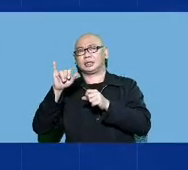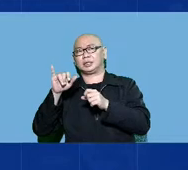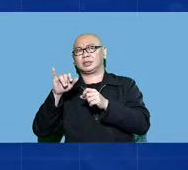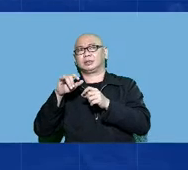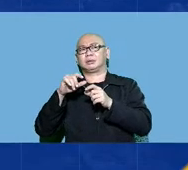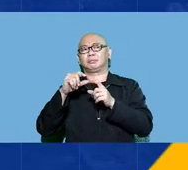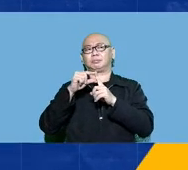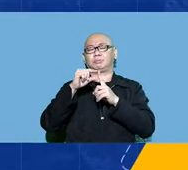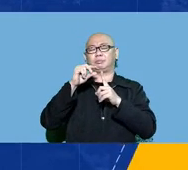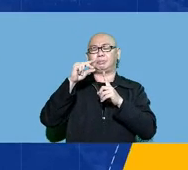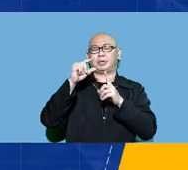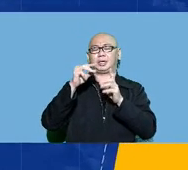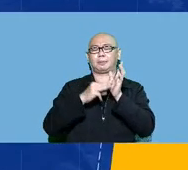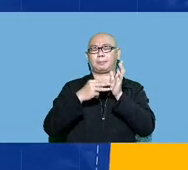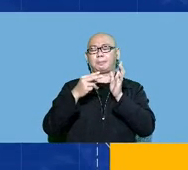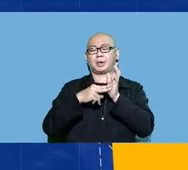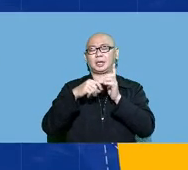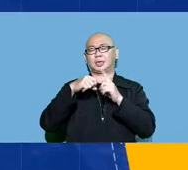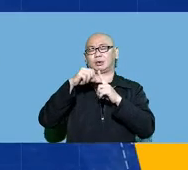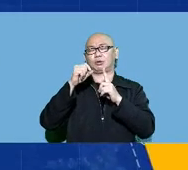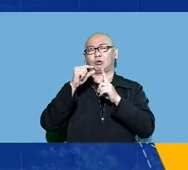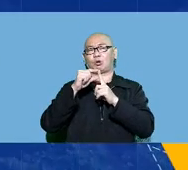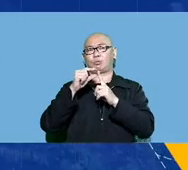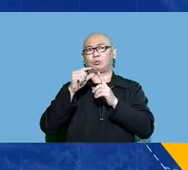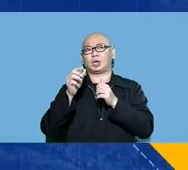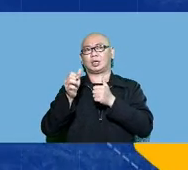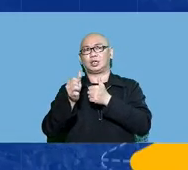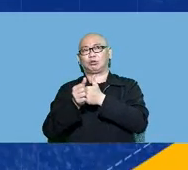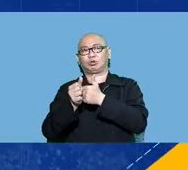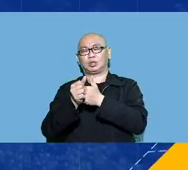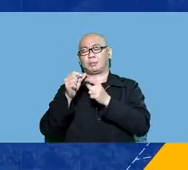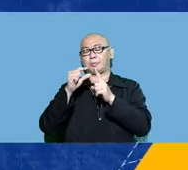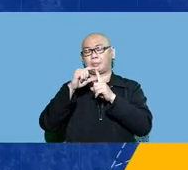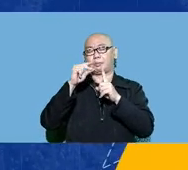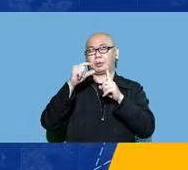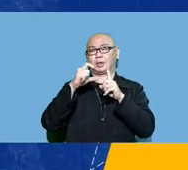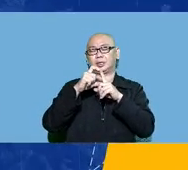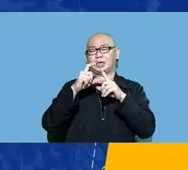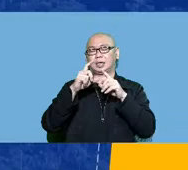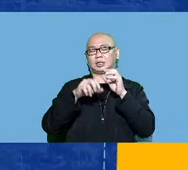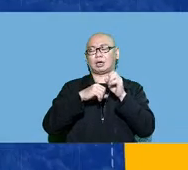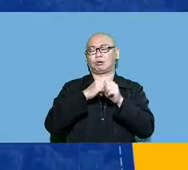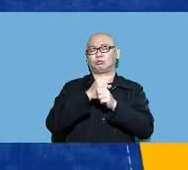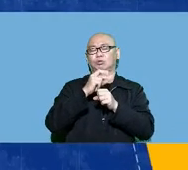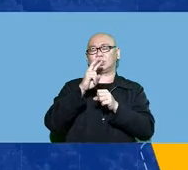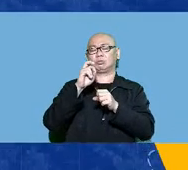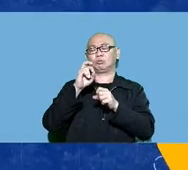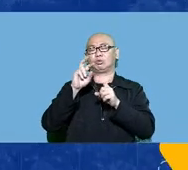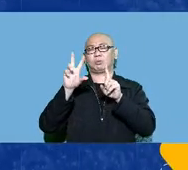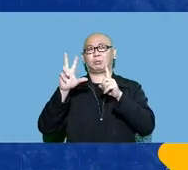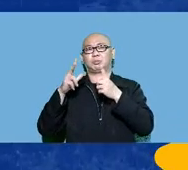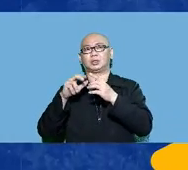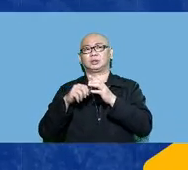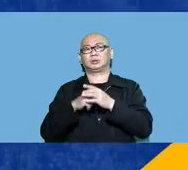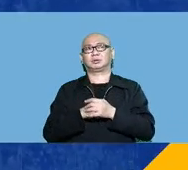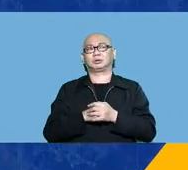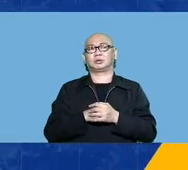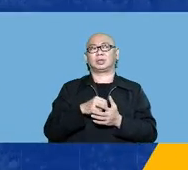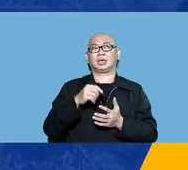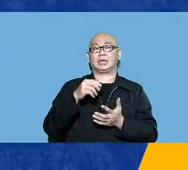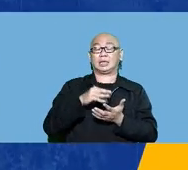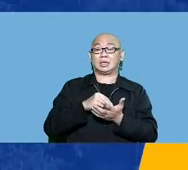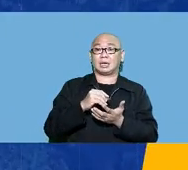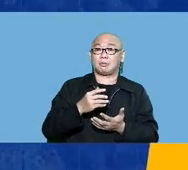diikuti oleh berbagai perda-perda, termasuk perda nomor 3 tahun 2018 di kota Semarang, yang